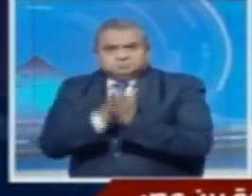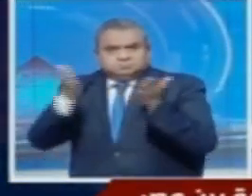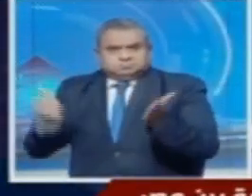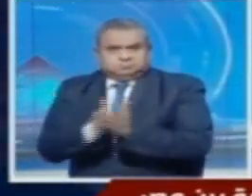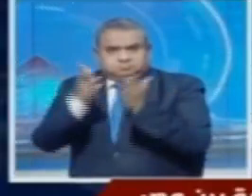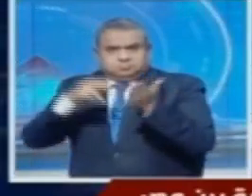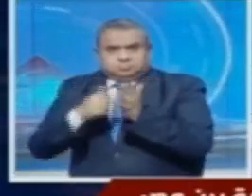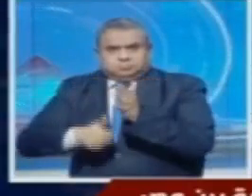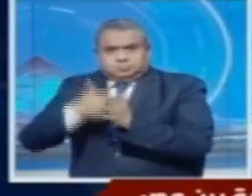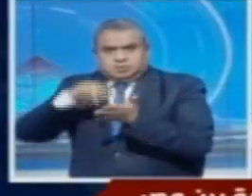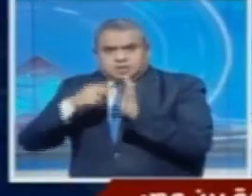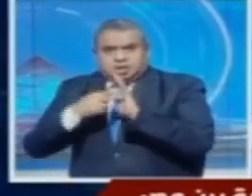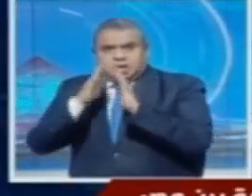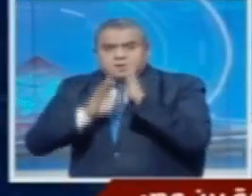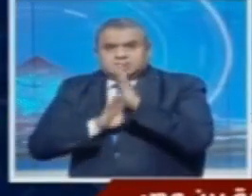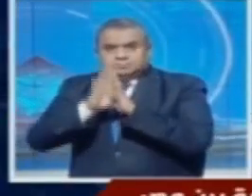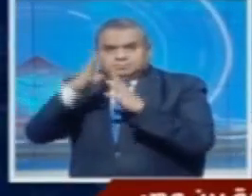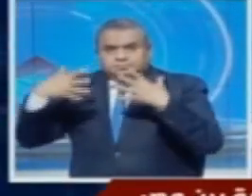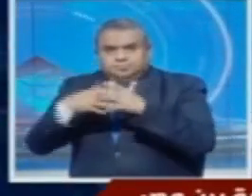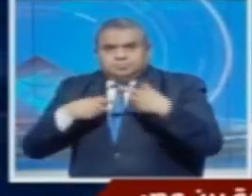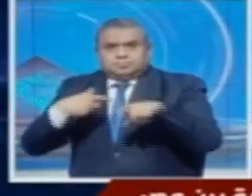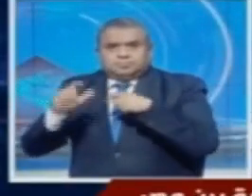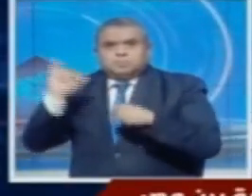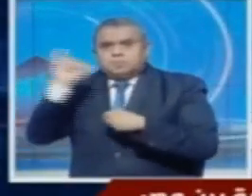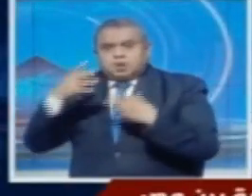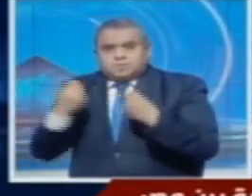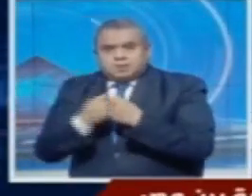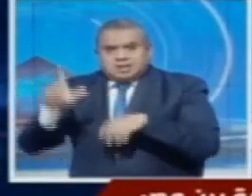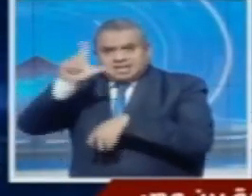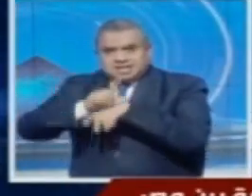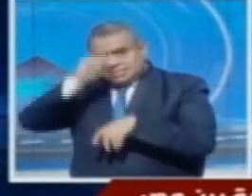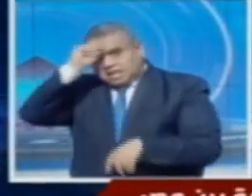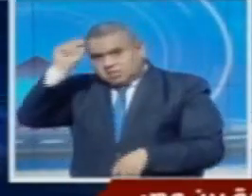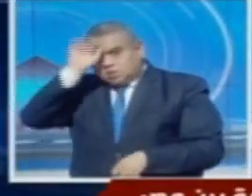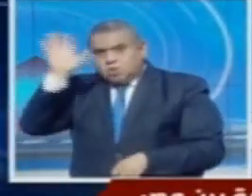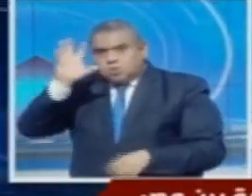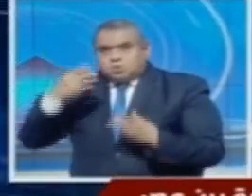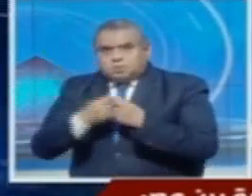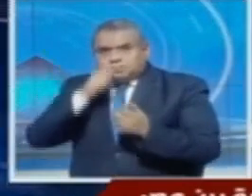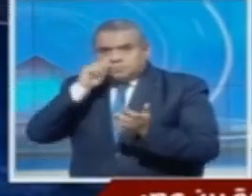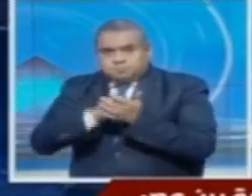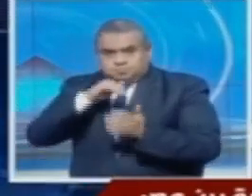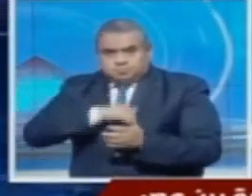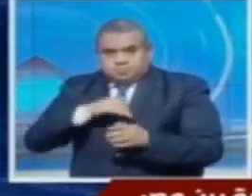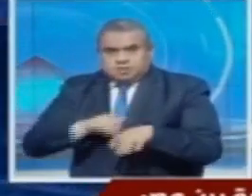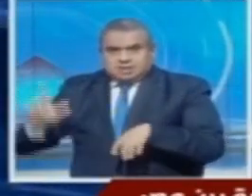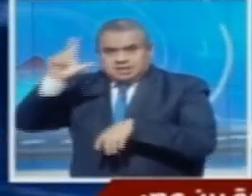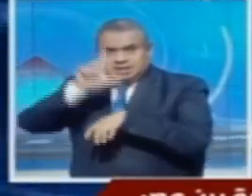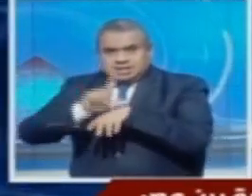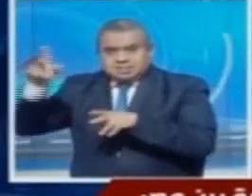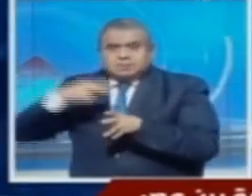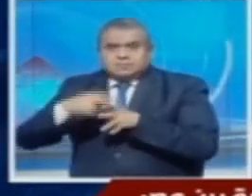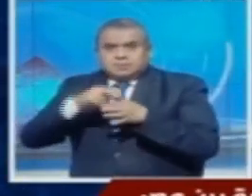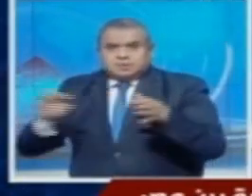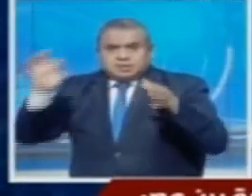خاصة في ظل كون مصر شريكا استراتيجيا مهما للاتحاد الأوروبي. كما أكد رغبة الاتحاد في مواصلة